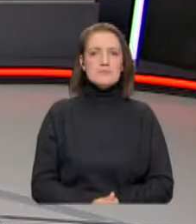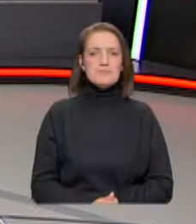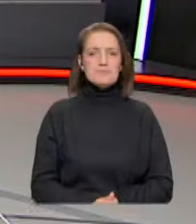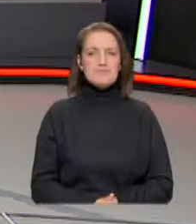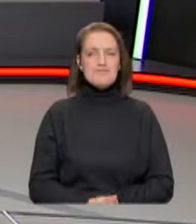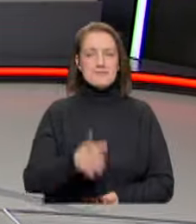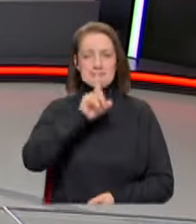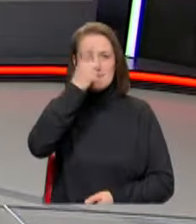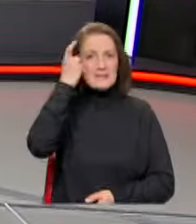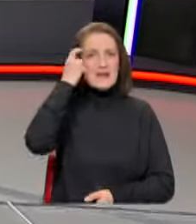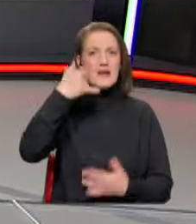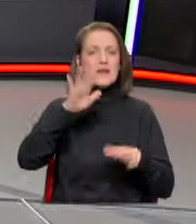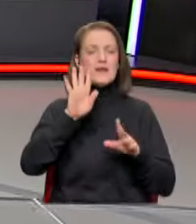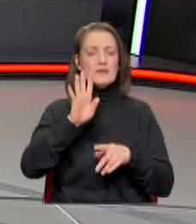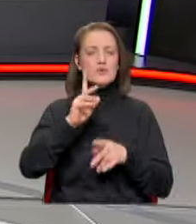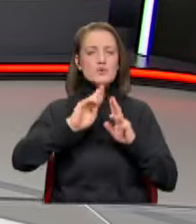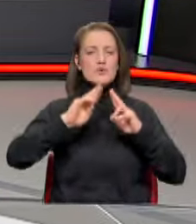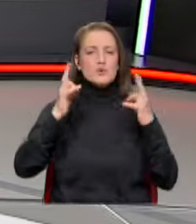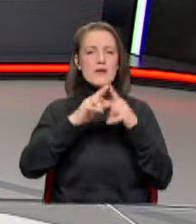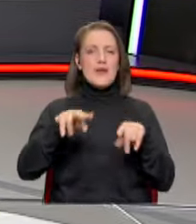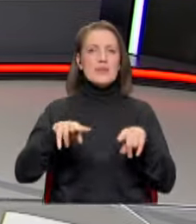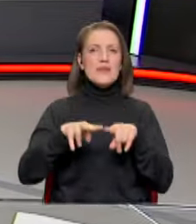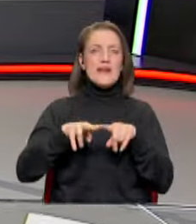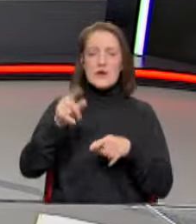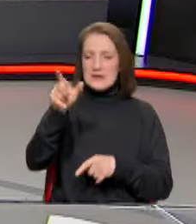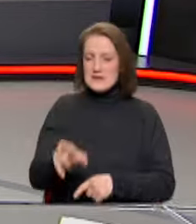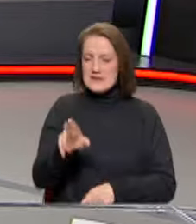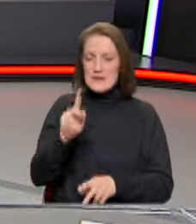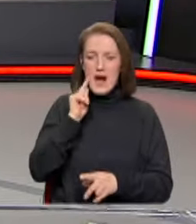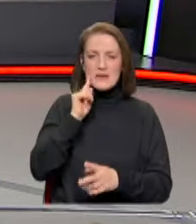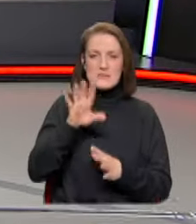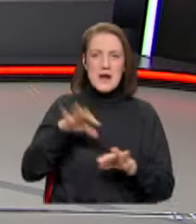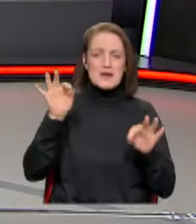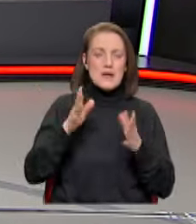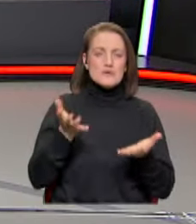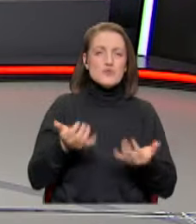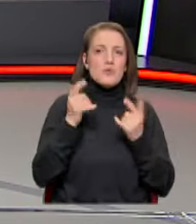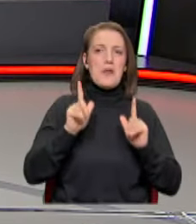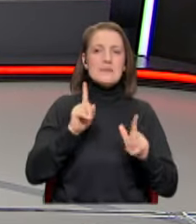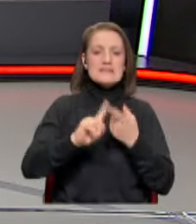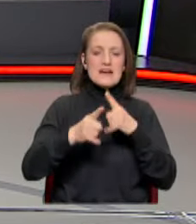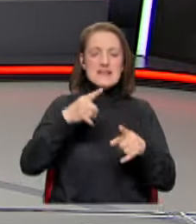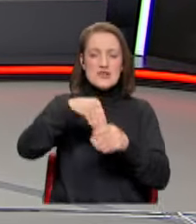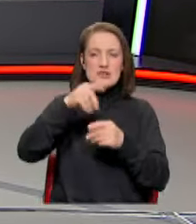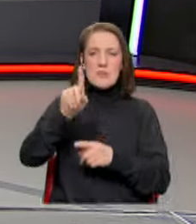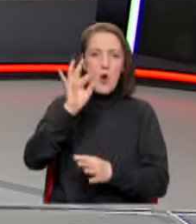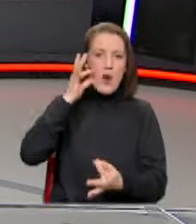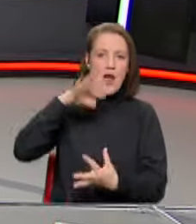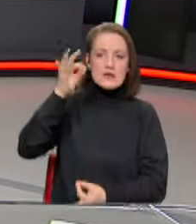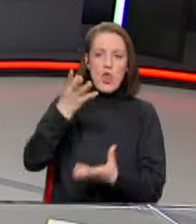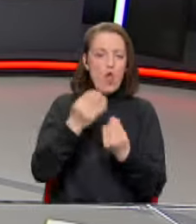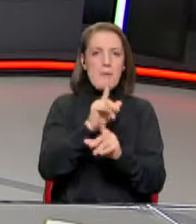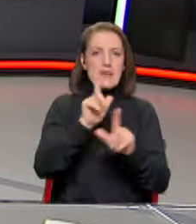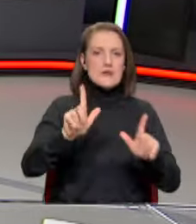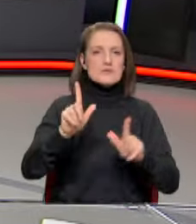sadece İsrail'in değil dünyanın da Netanyahu gibi adamlardan kurtulması lazım Siyasette olmaması lazım bunların Oğuz